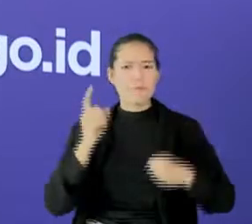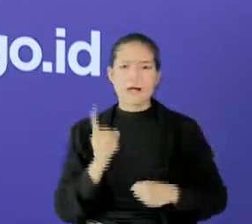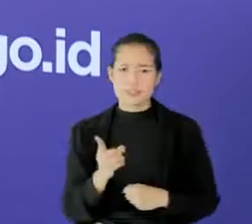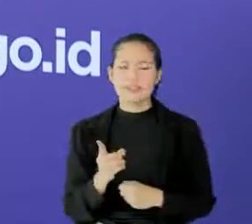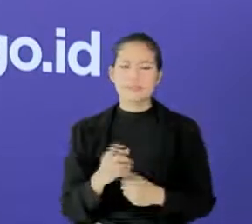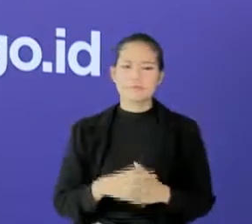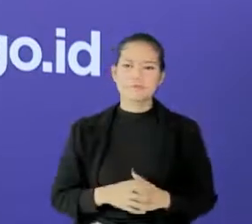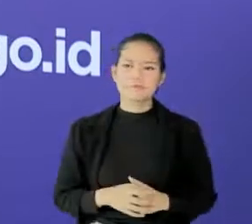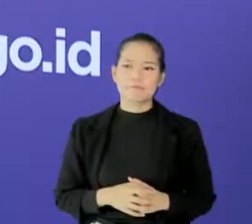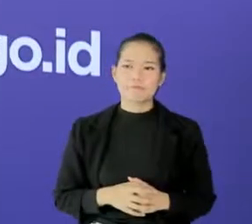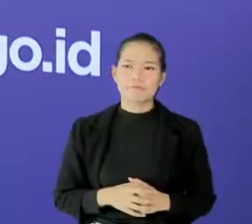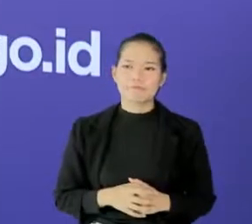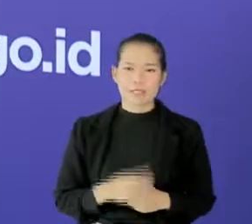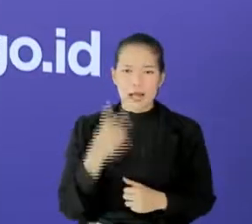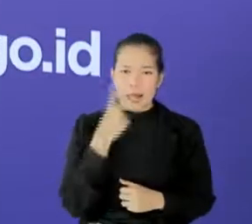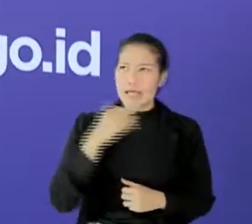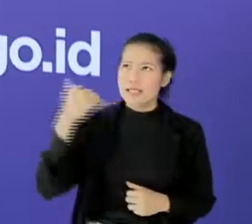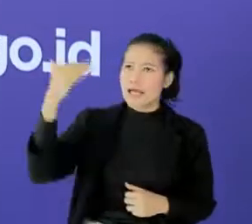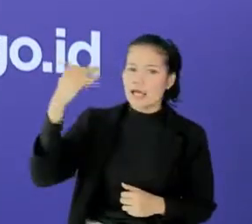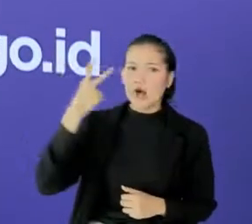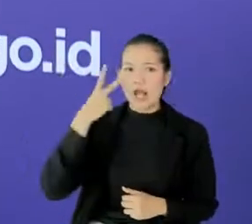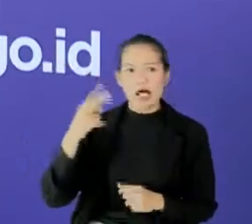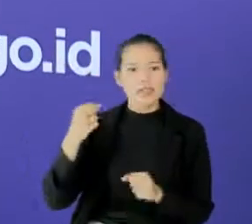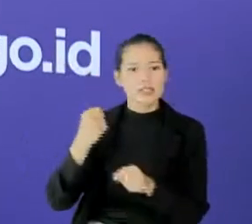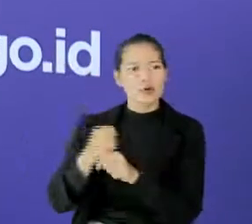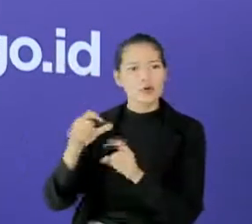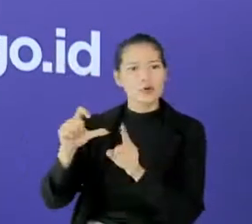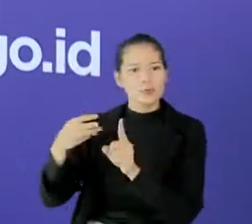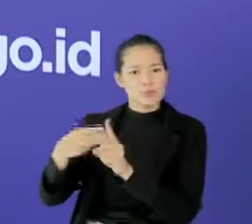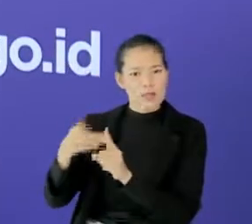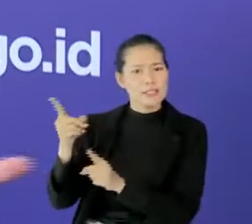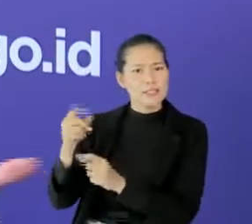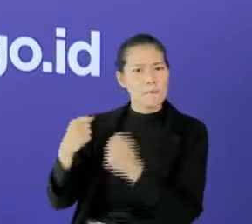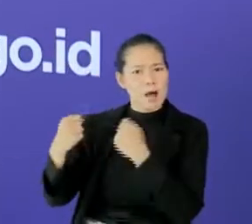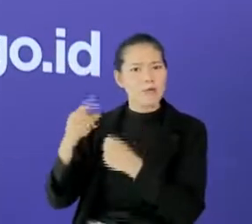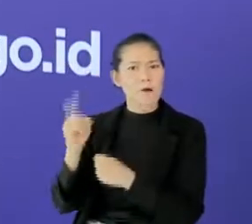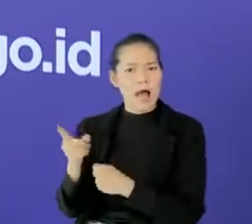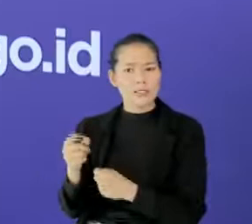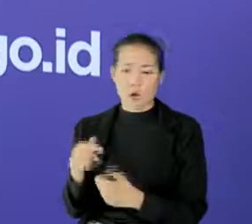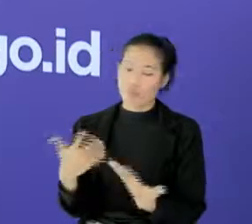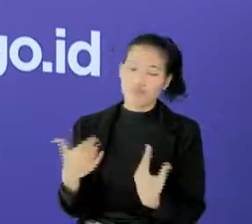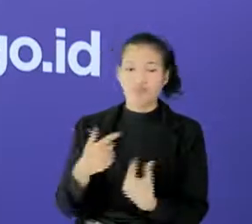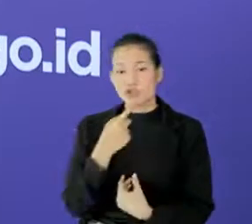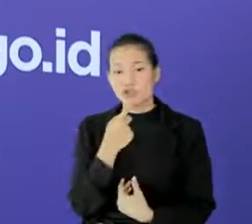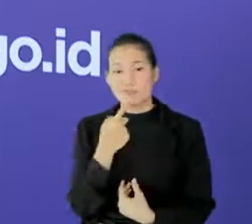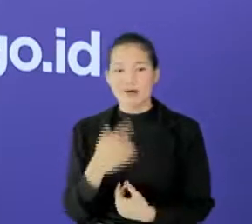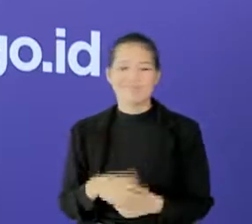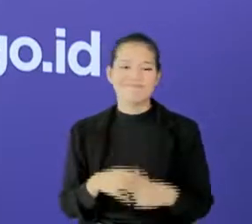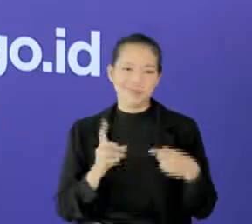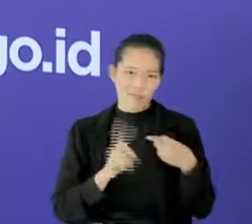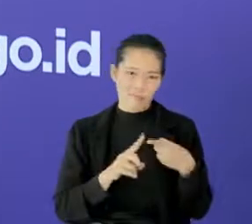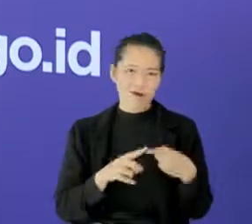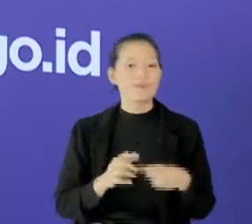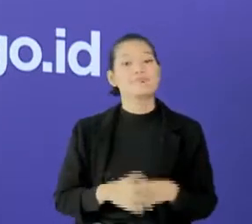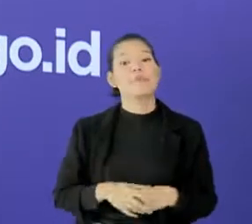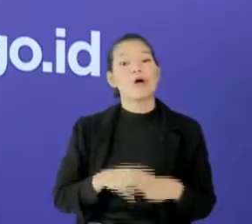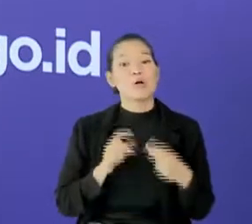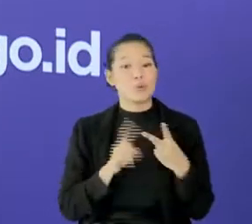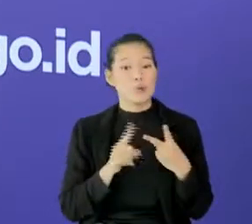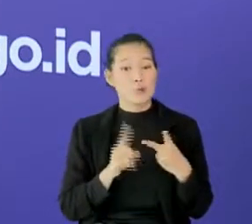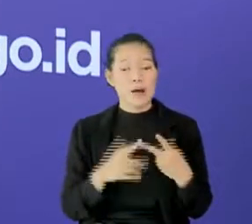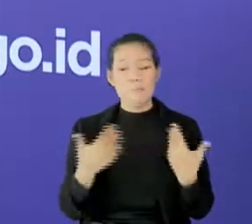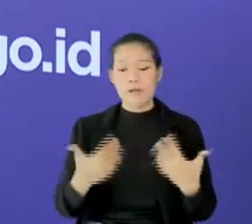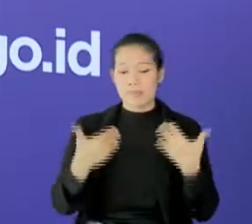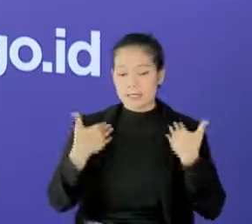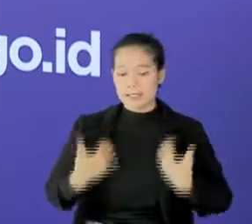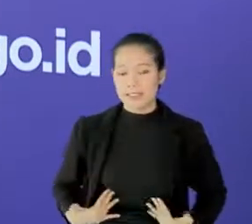apa senior saya God Bless juga masih semangat ya. Kita masih bisa, kenapa kita gak coba. Itu pertama. Kedua,